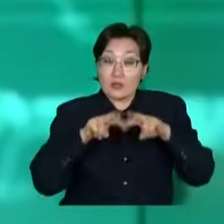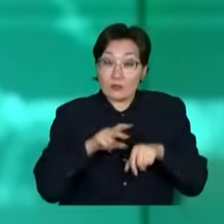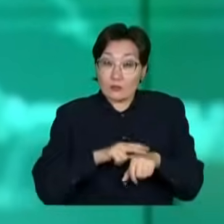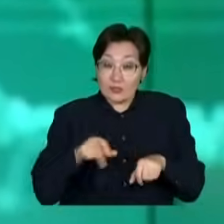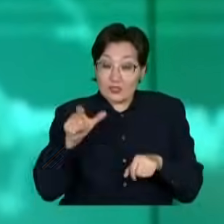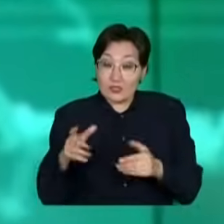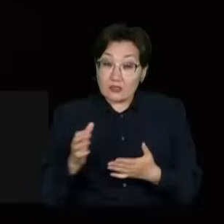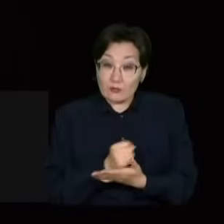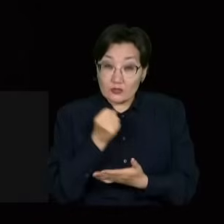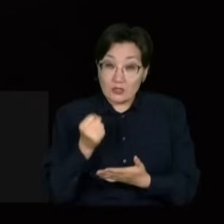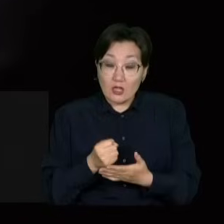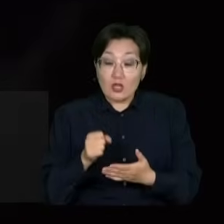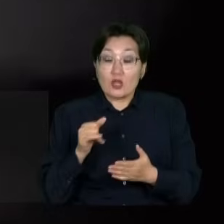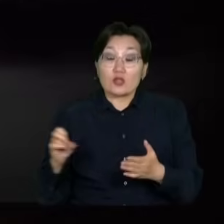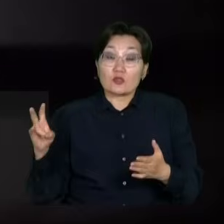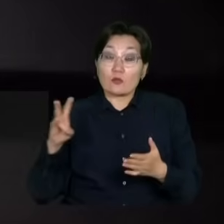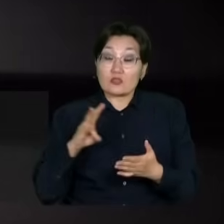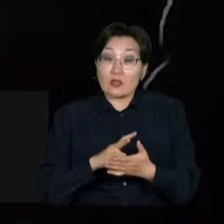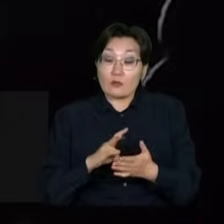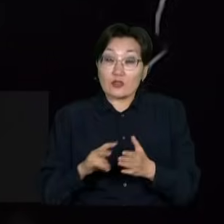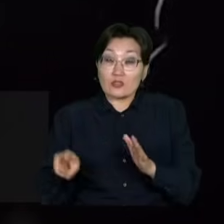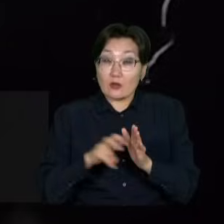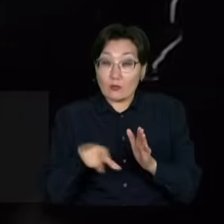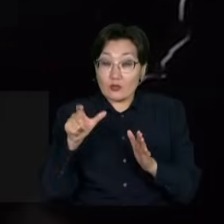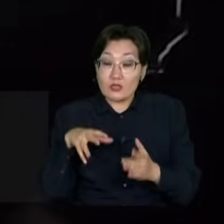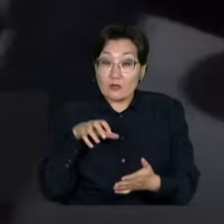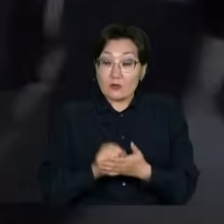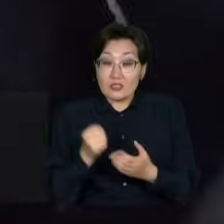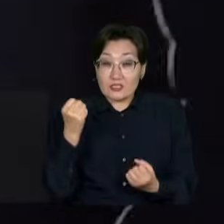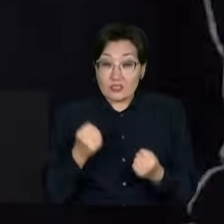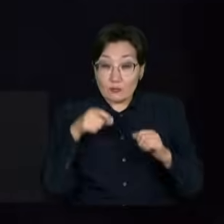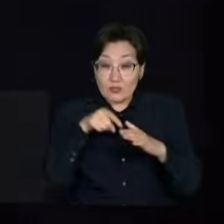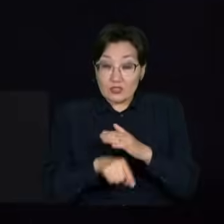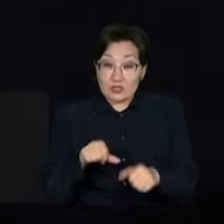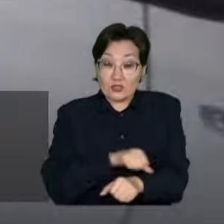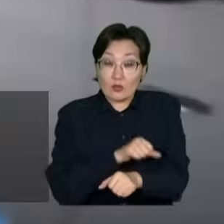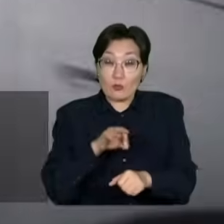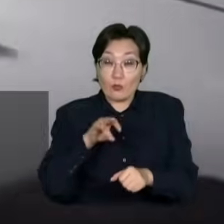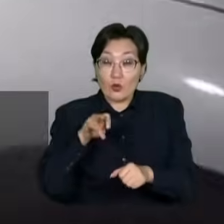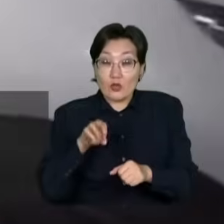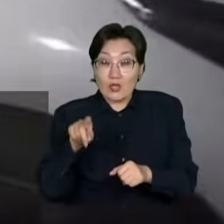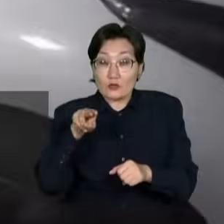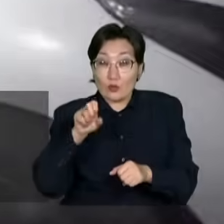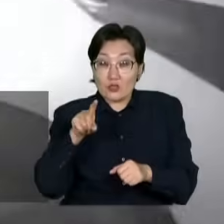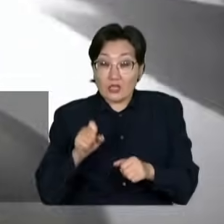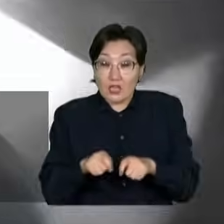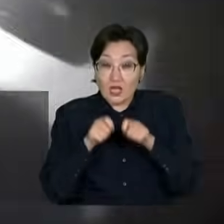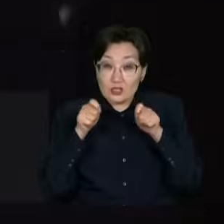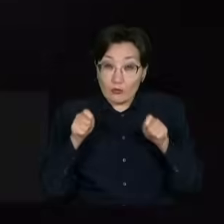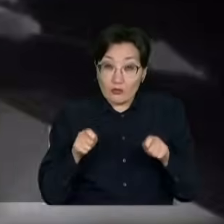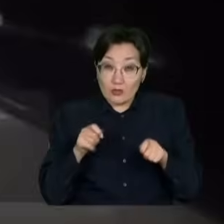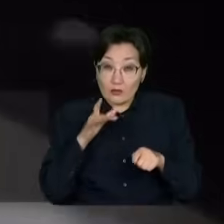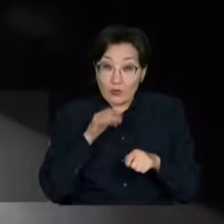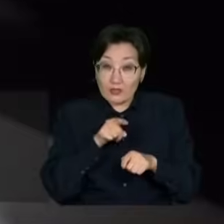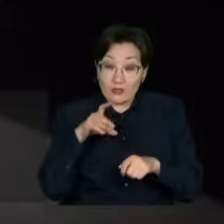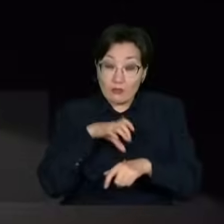инспекторлар анықтады. Hyundai Accent жолаушысы жалға алынған көлікте есірткінің монодозаларын ашып отырған жерінен қолға түскен.